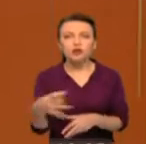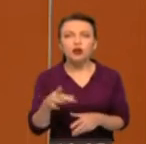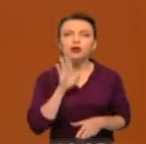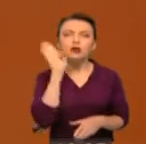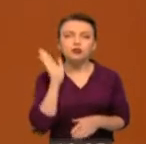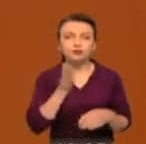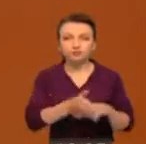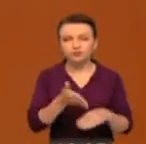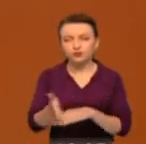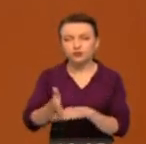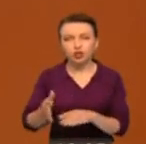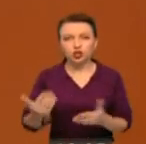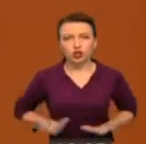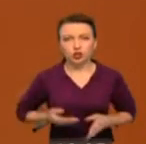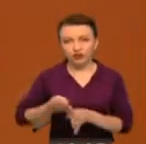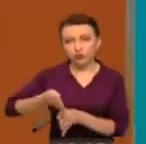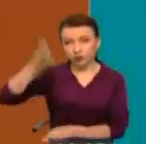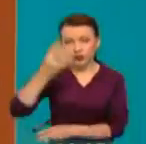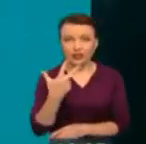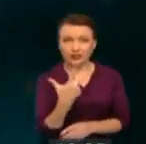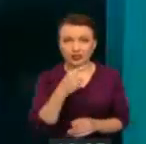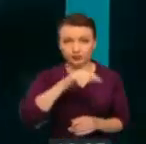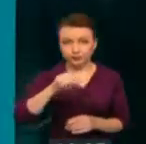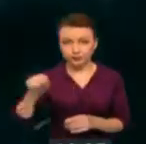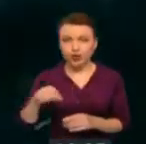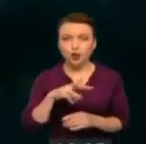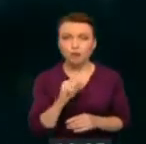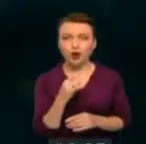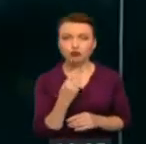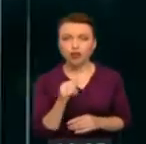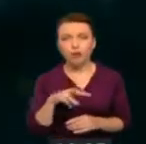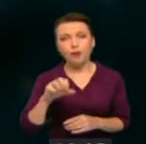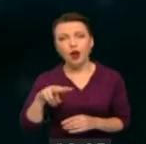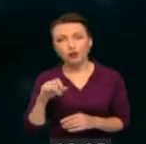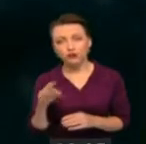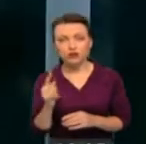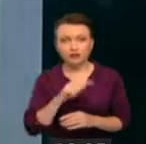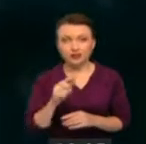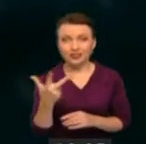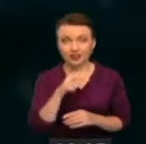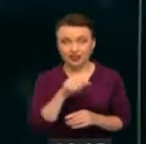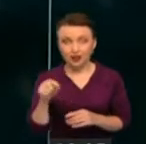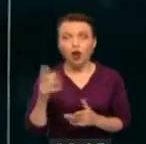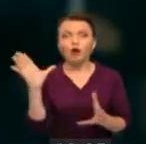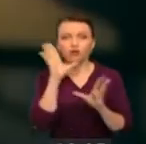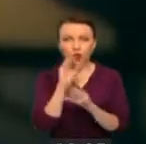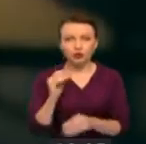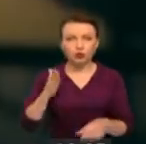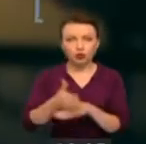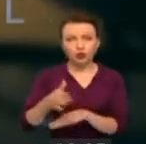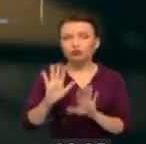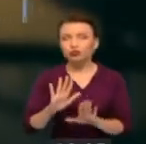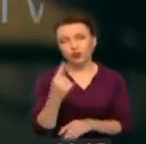у житлових будинках. Із трьох об'єктів на вулиці Маршала Малиновського та проспекті Героїв Сталінграда вдалося потрапити лише до